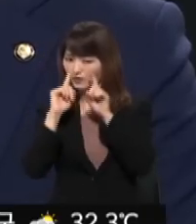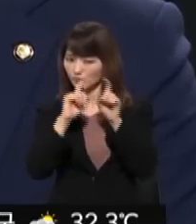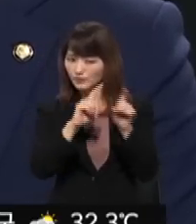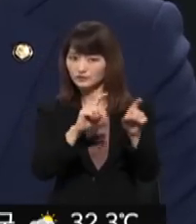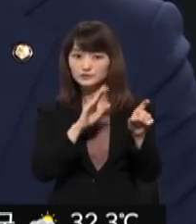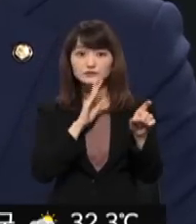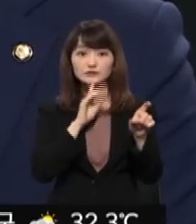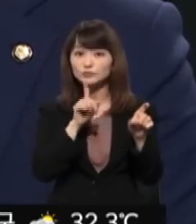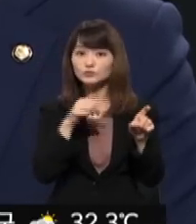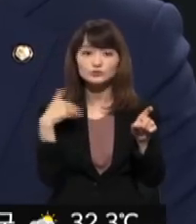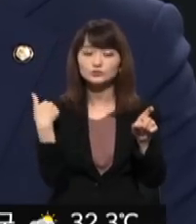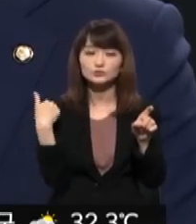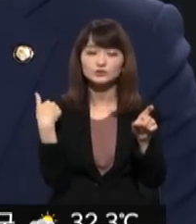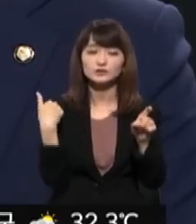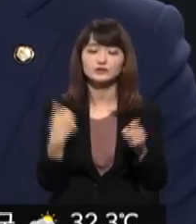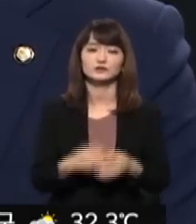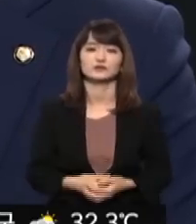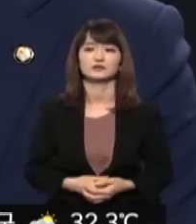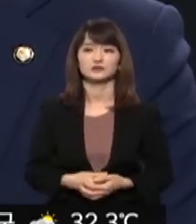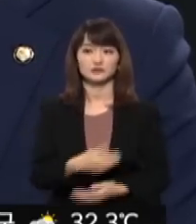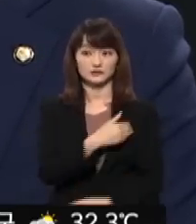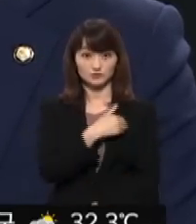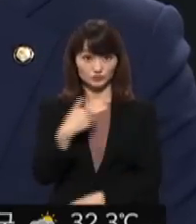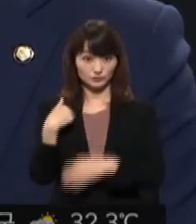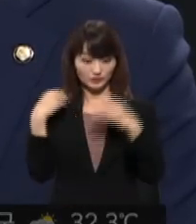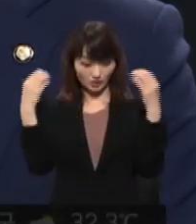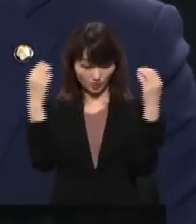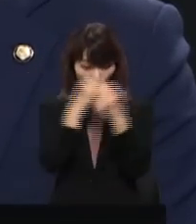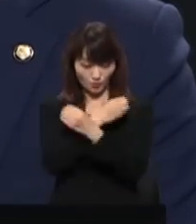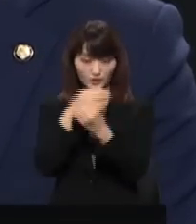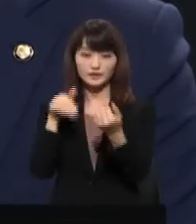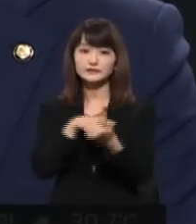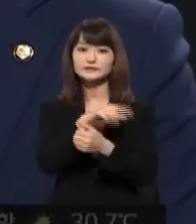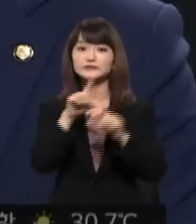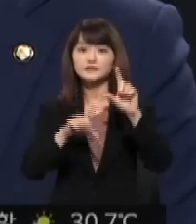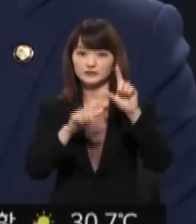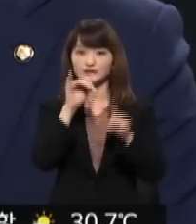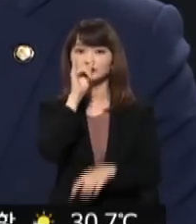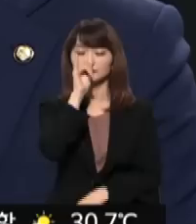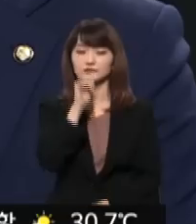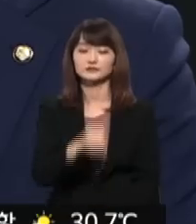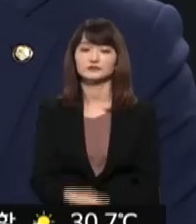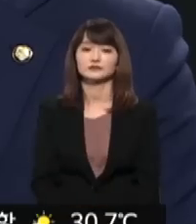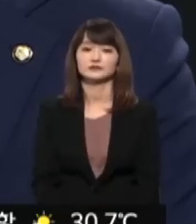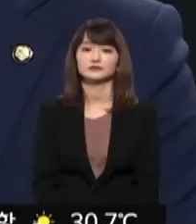여부는 우리가 확인할 수는 없지만 그럴만한 충분한 오해를 살만한 저항들이 지금까지 있었는데